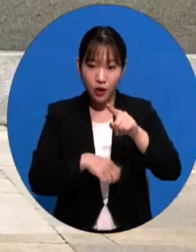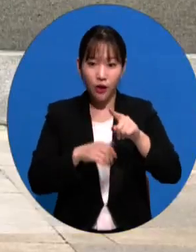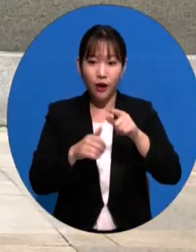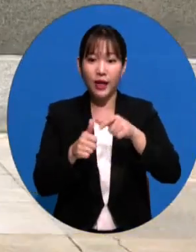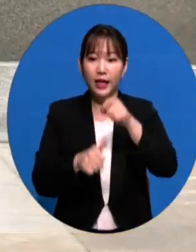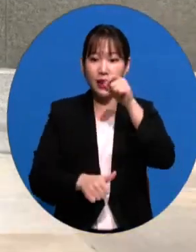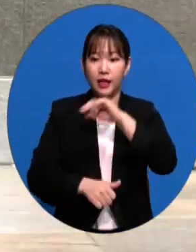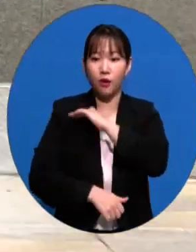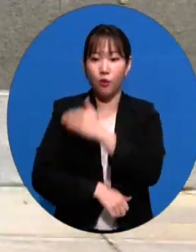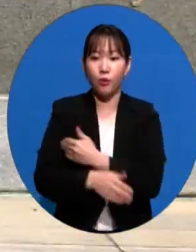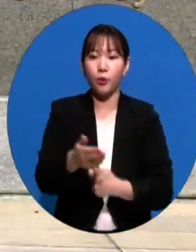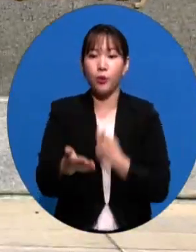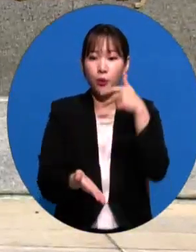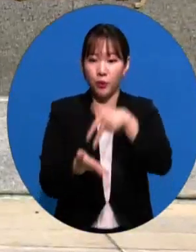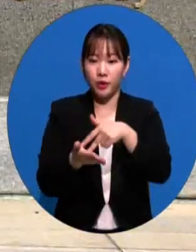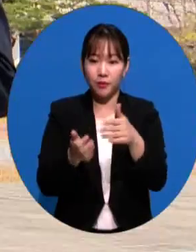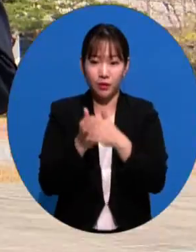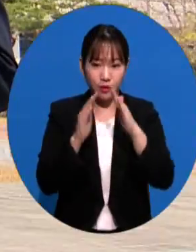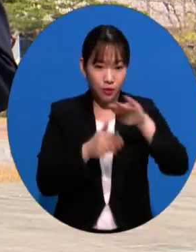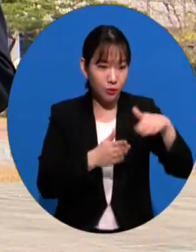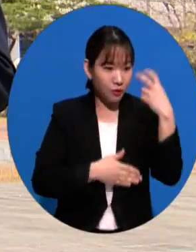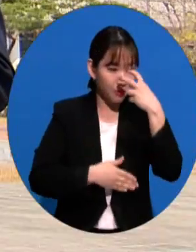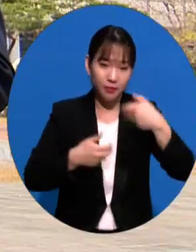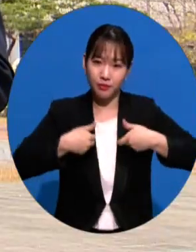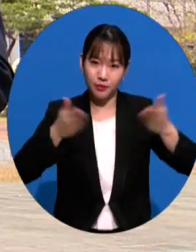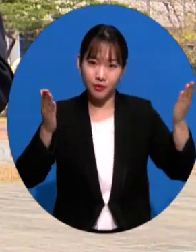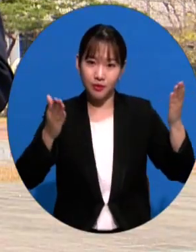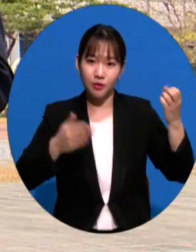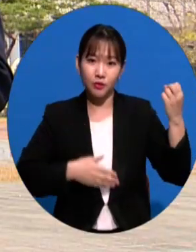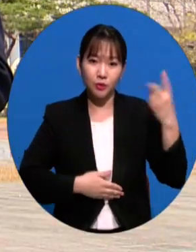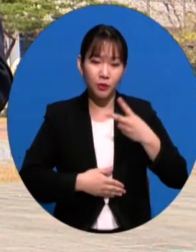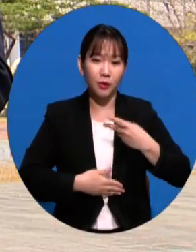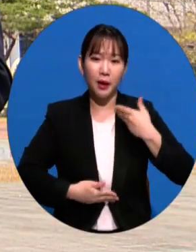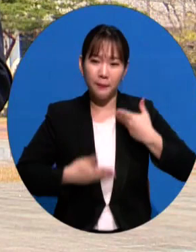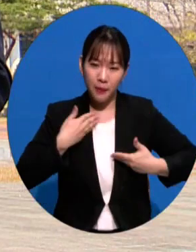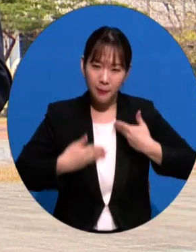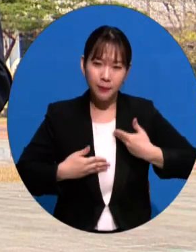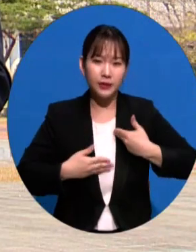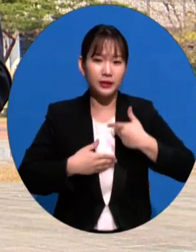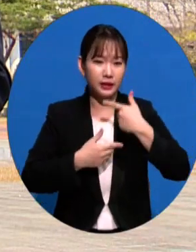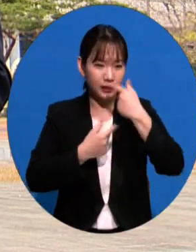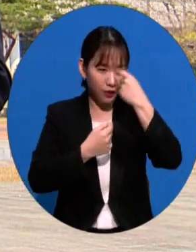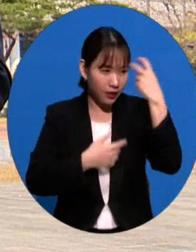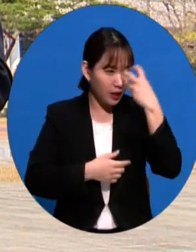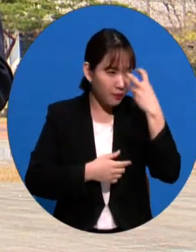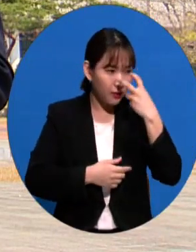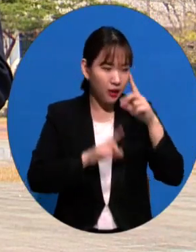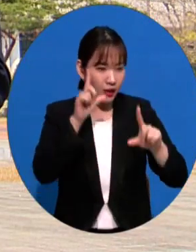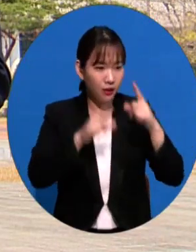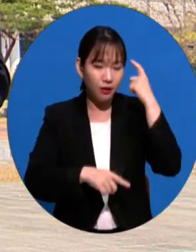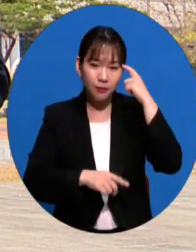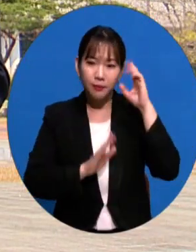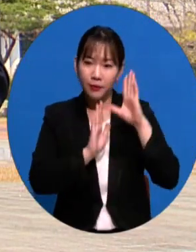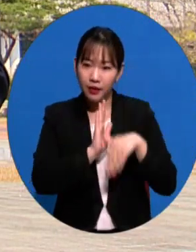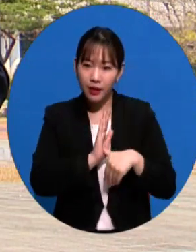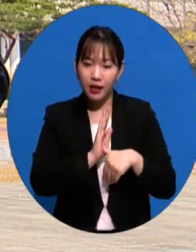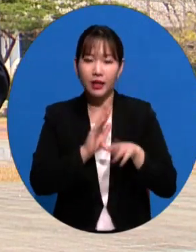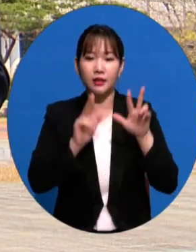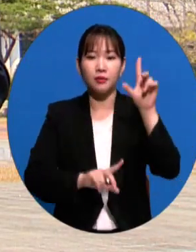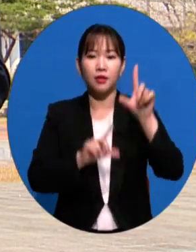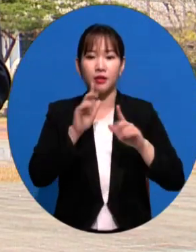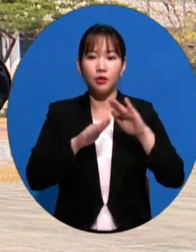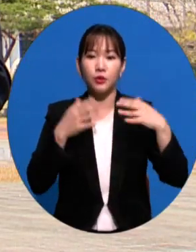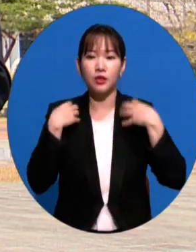독립으로 감사관 시대 감사 대상이 아닙니다 더욱이 빠듯한 시군 전기 감사 일정 등을 감안할 때 현재의 상황은